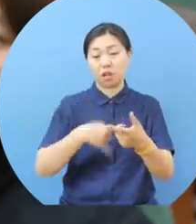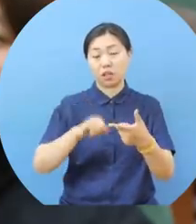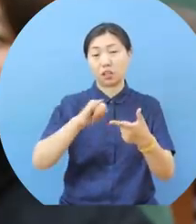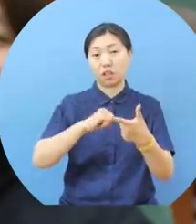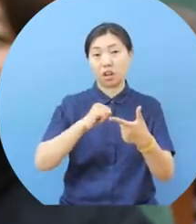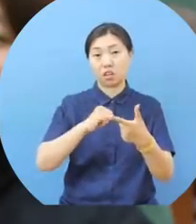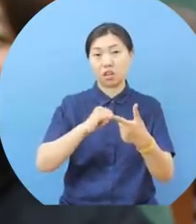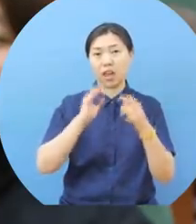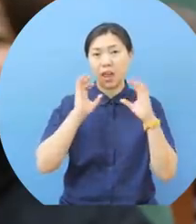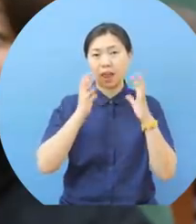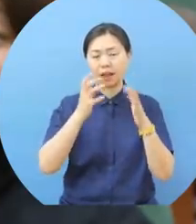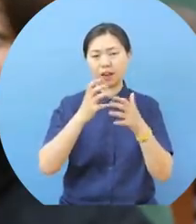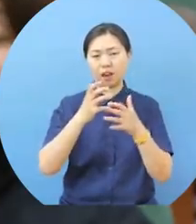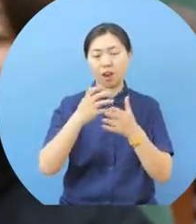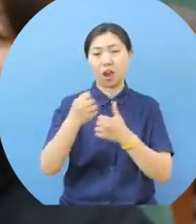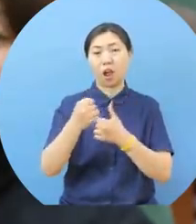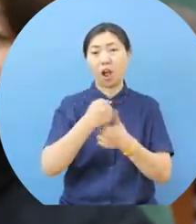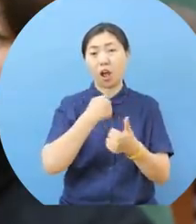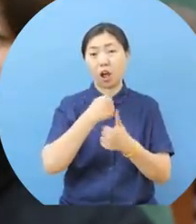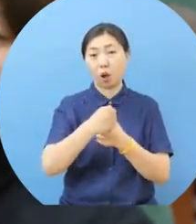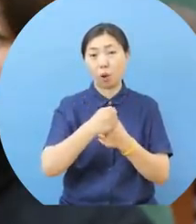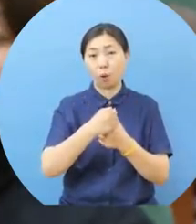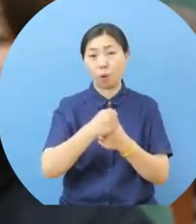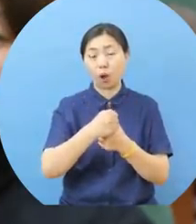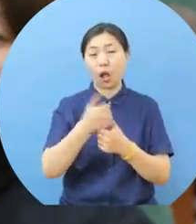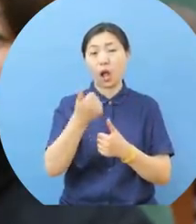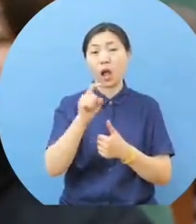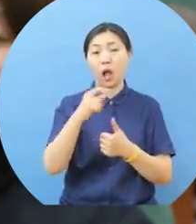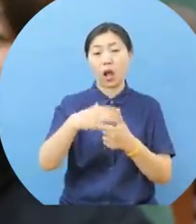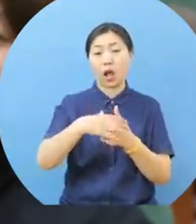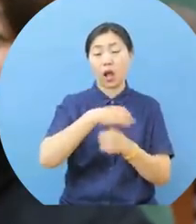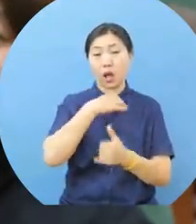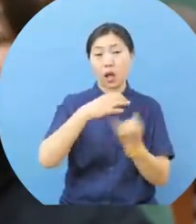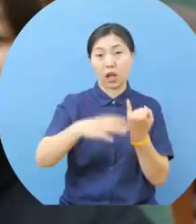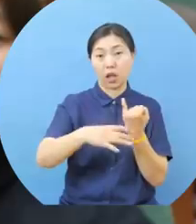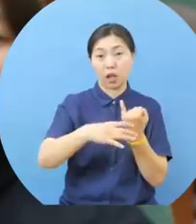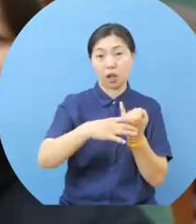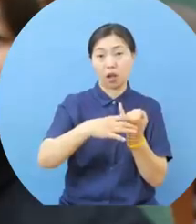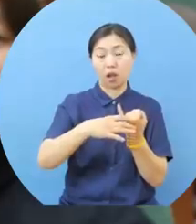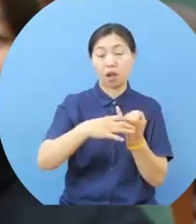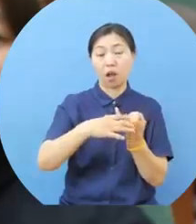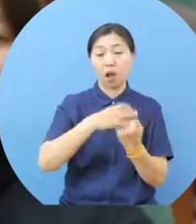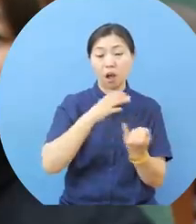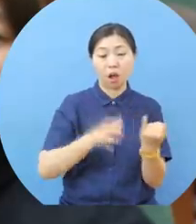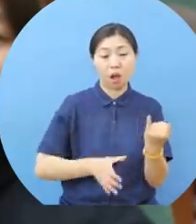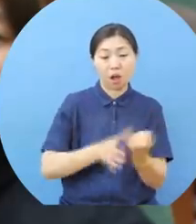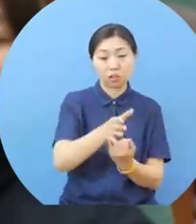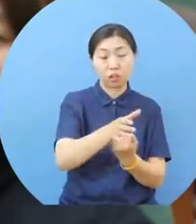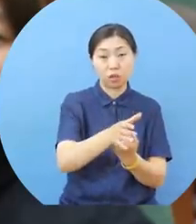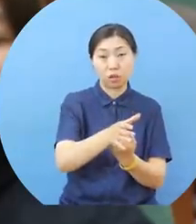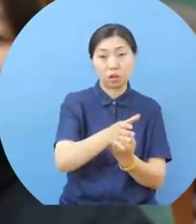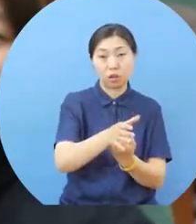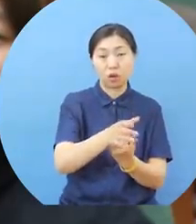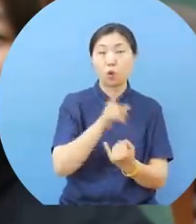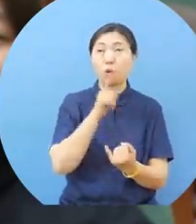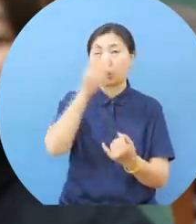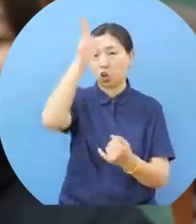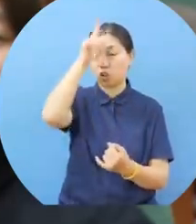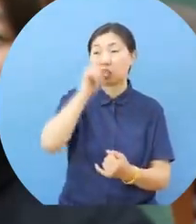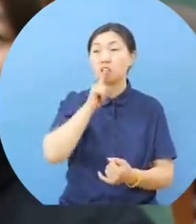신고하면서 1년정도 주말부부로 해왔던 남편이 딸아이를 데리고 집을 나갔습니다